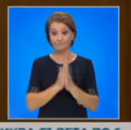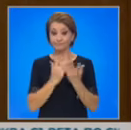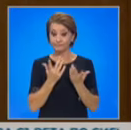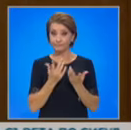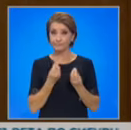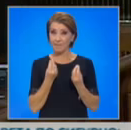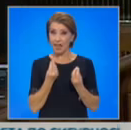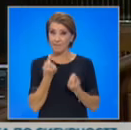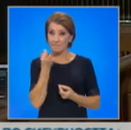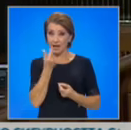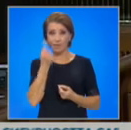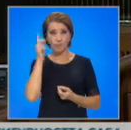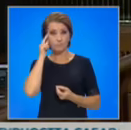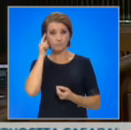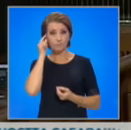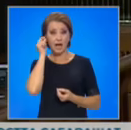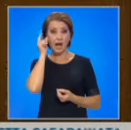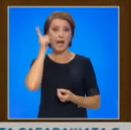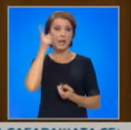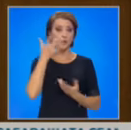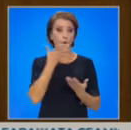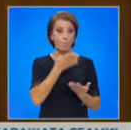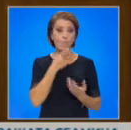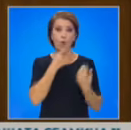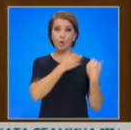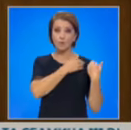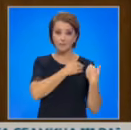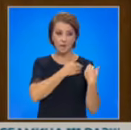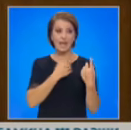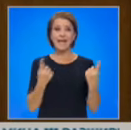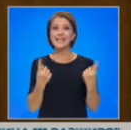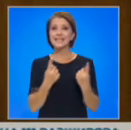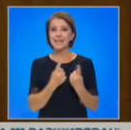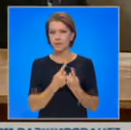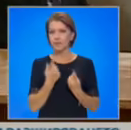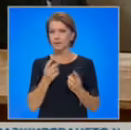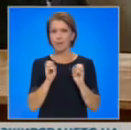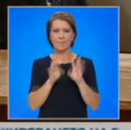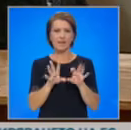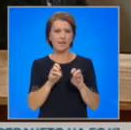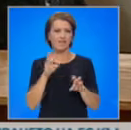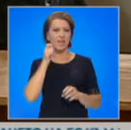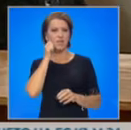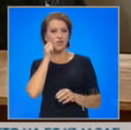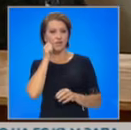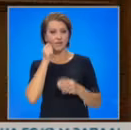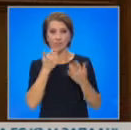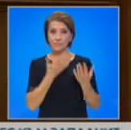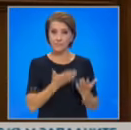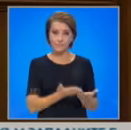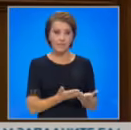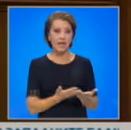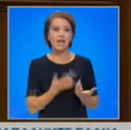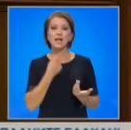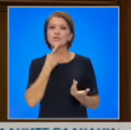разум, проявете отговорност. Понеже срещата се предаваше на живо, аз такова разбиране не чух. Сега разбирате ли защо ние